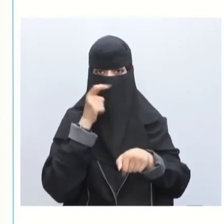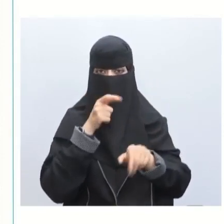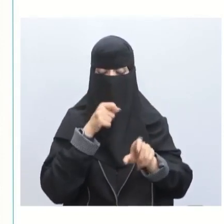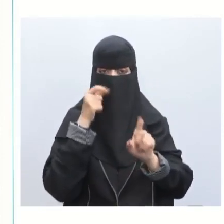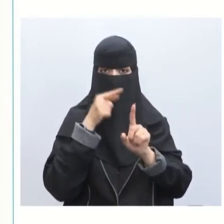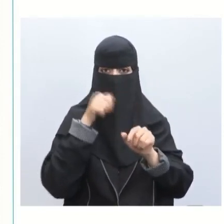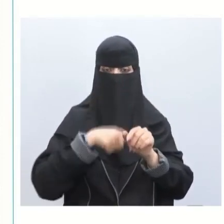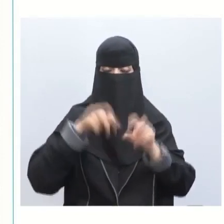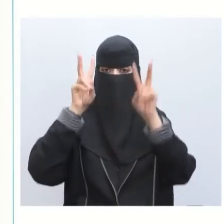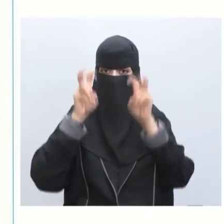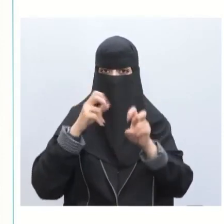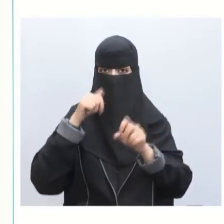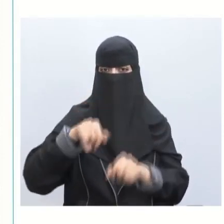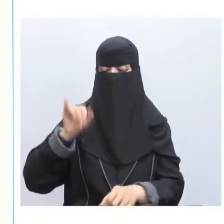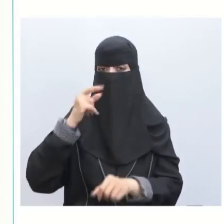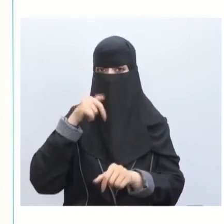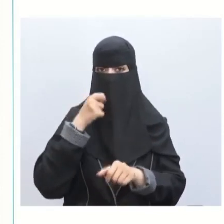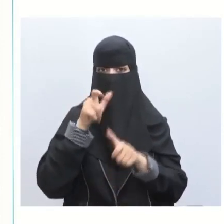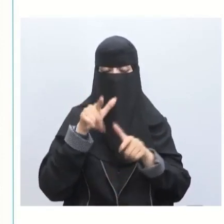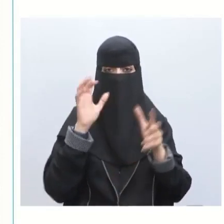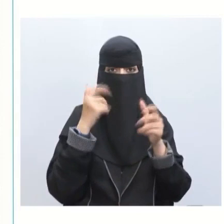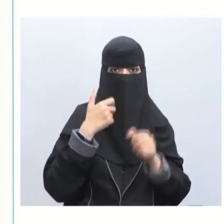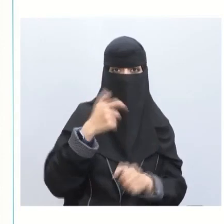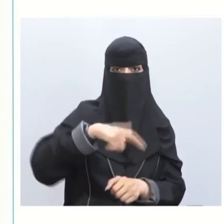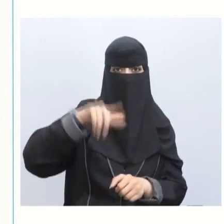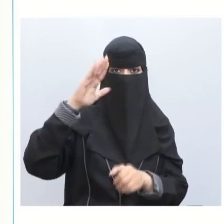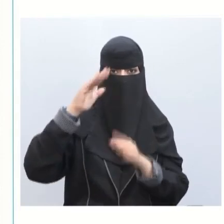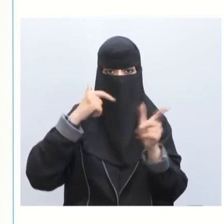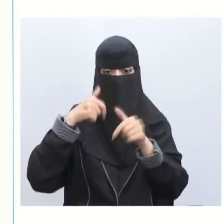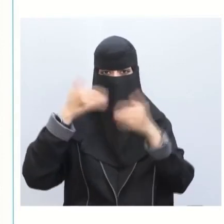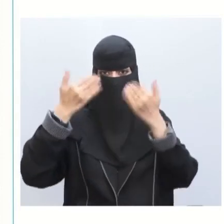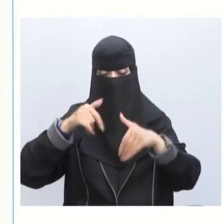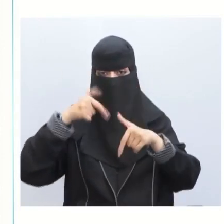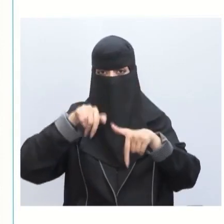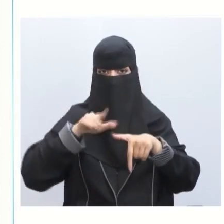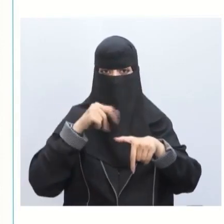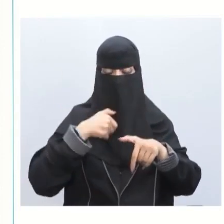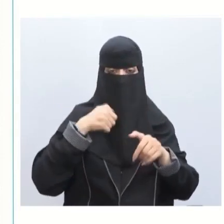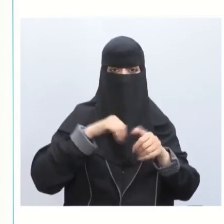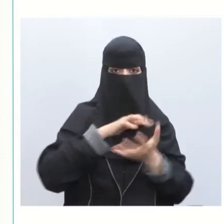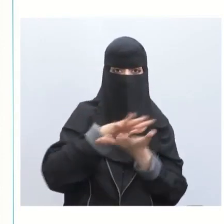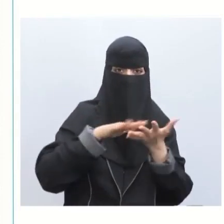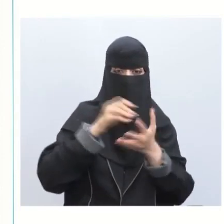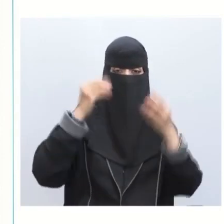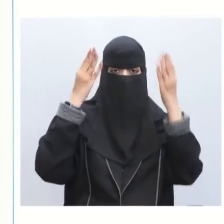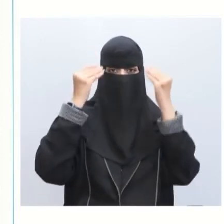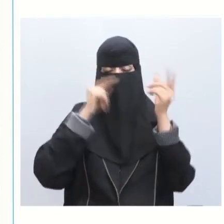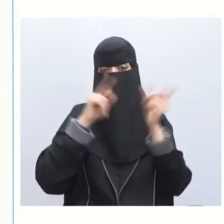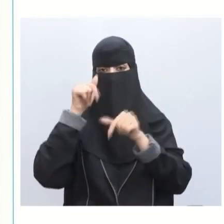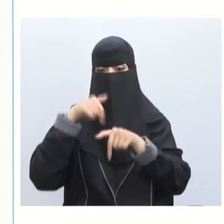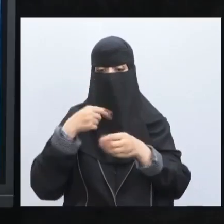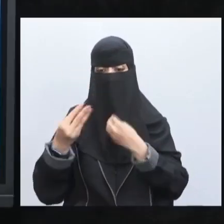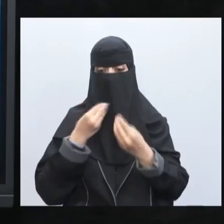التعامرة ابلاغ الجهات المختصه بمكافحه الجرائم المعلوماتيه هذه طريقه